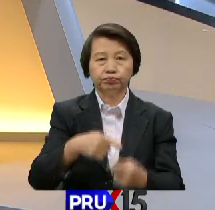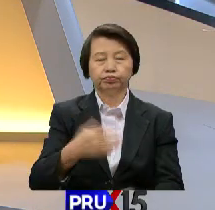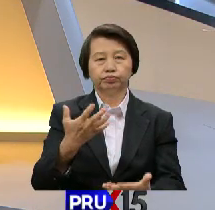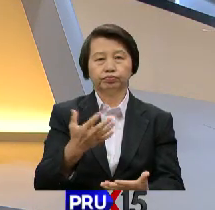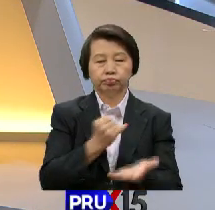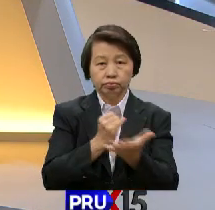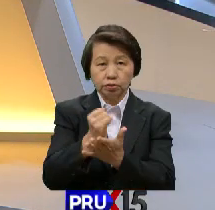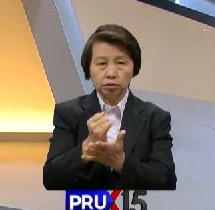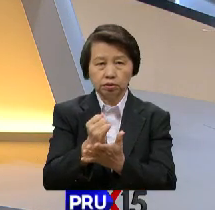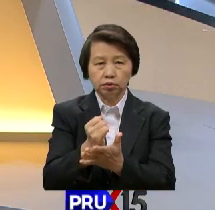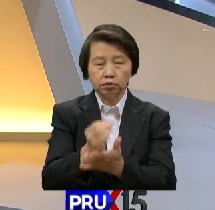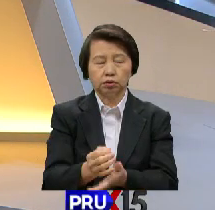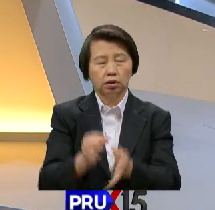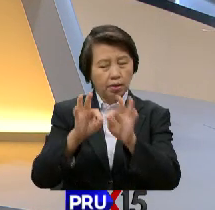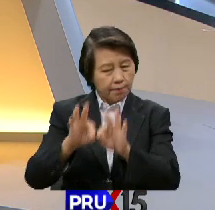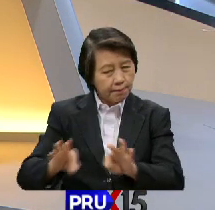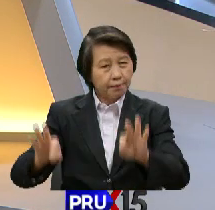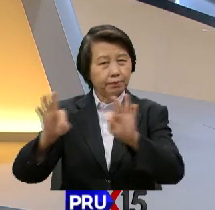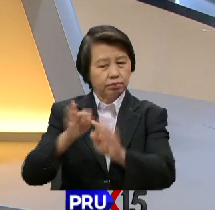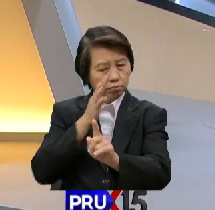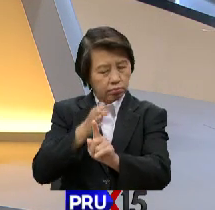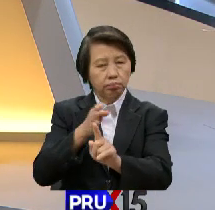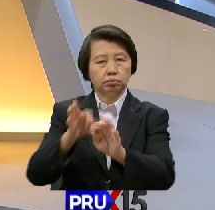integrity ditekankan dalam